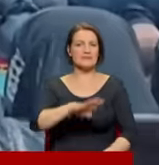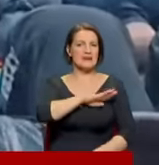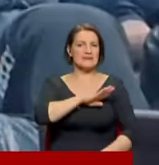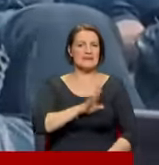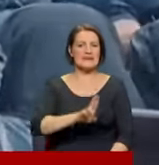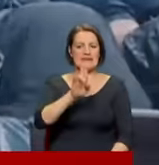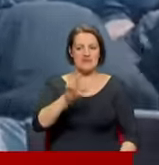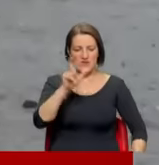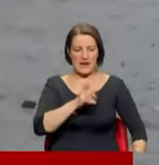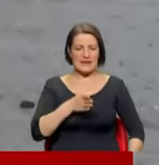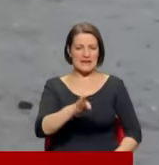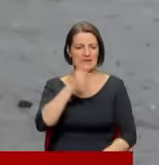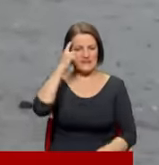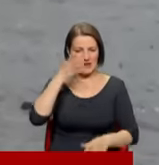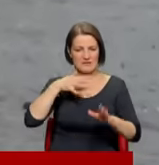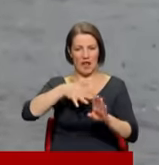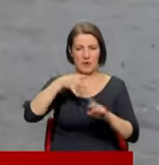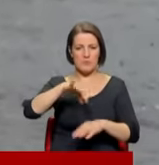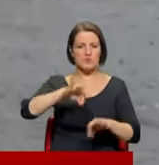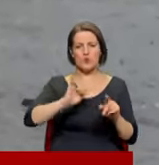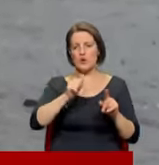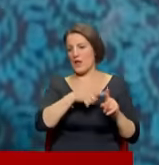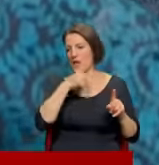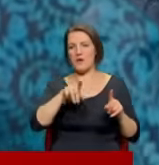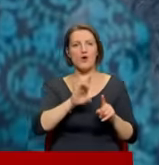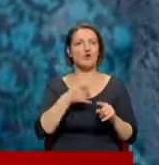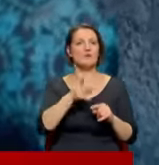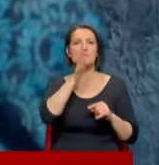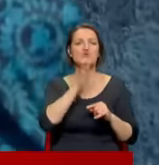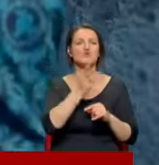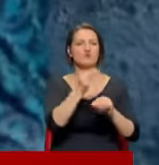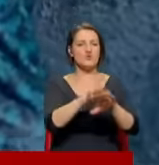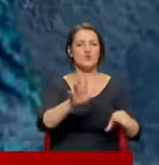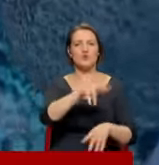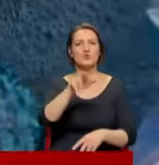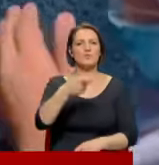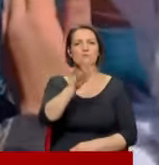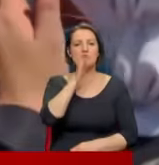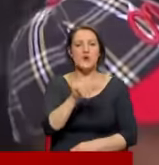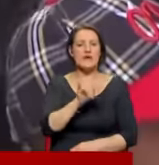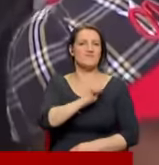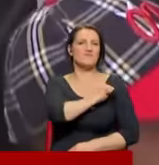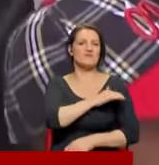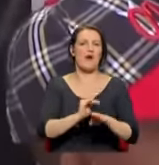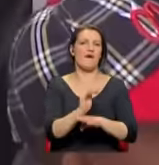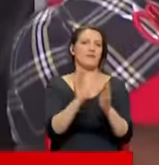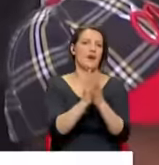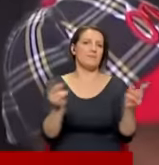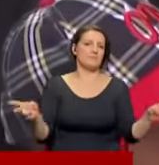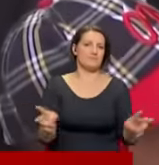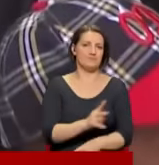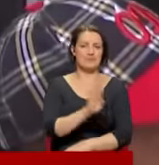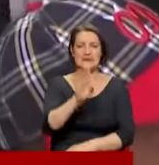Gazze'de 7. aya giren İsrail saldırılarında bugüne kadar 14.500'ü çocuk, 33.500'e yakın Filistinli hayatını